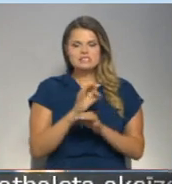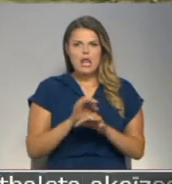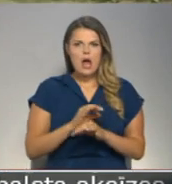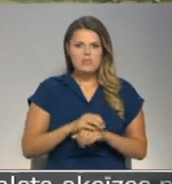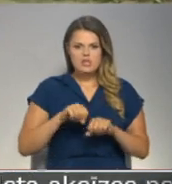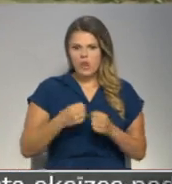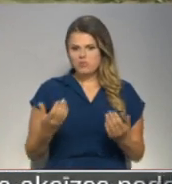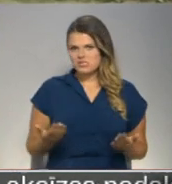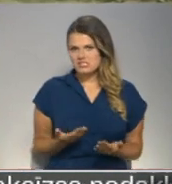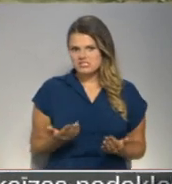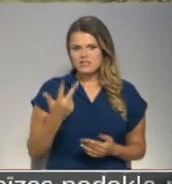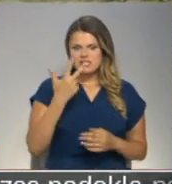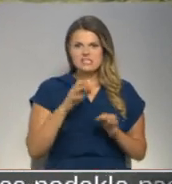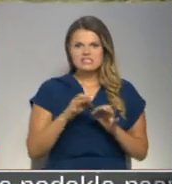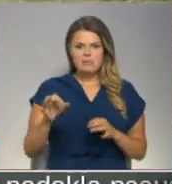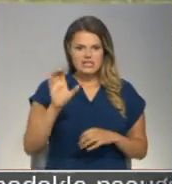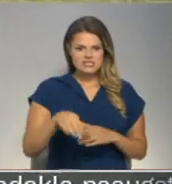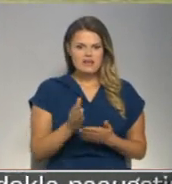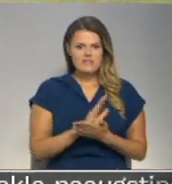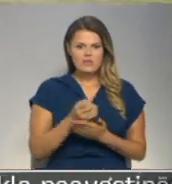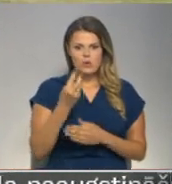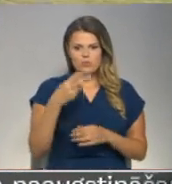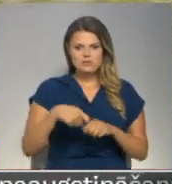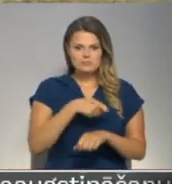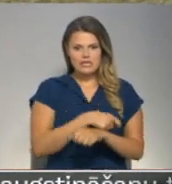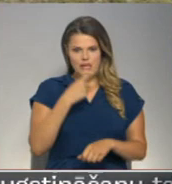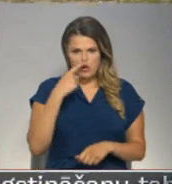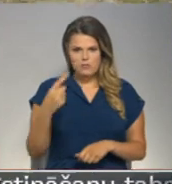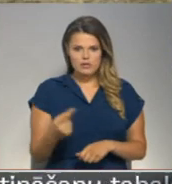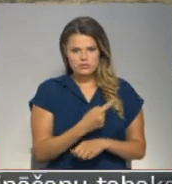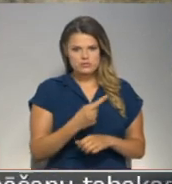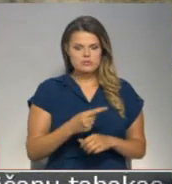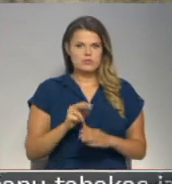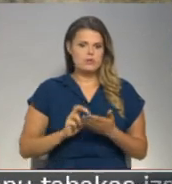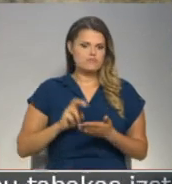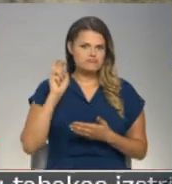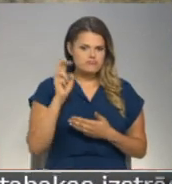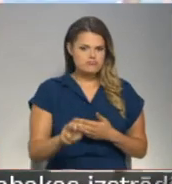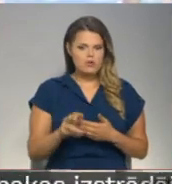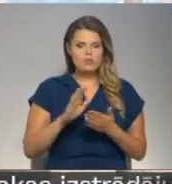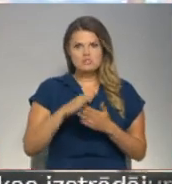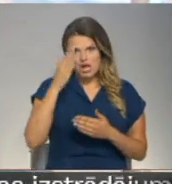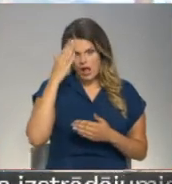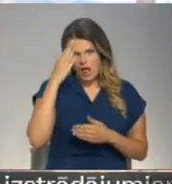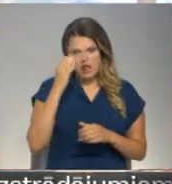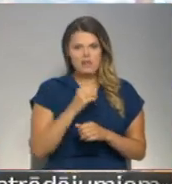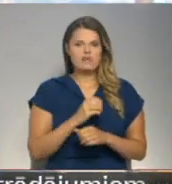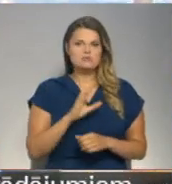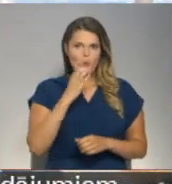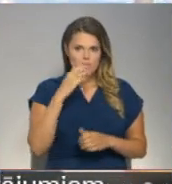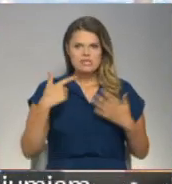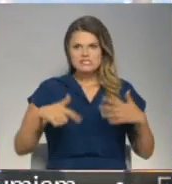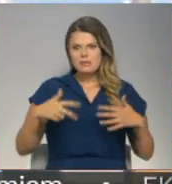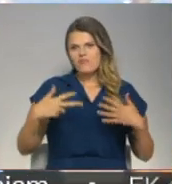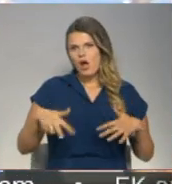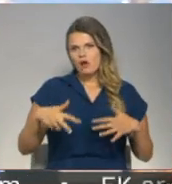dzīves. 3 metru sekundē, tas ir vidēji 12 km/h, un šī tāda spēka triecās iekšā, lecot uz galvas ūdenī, un tad tie 70